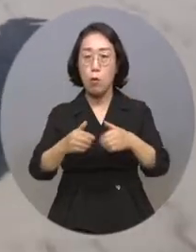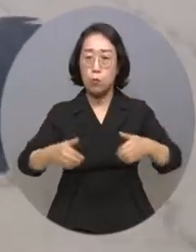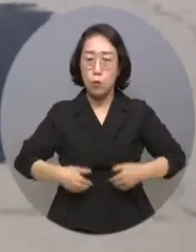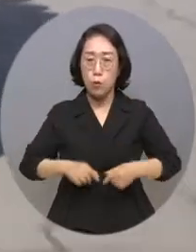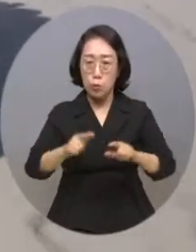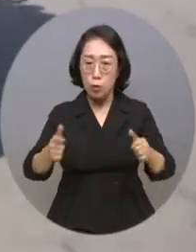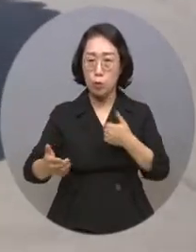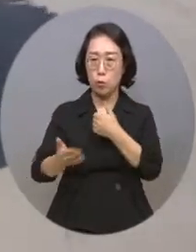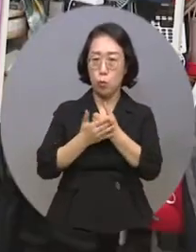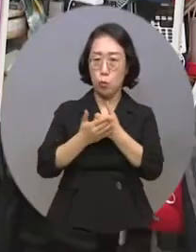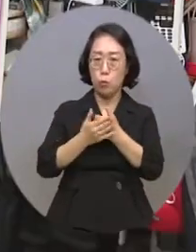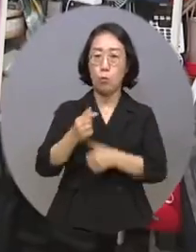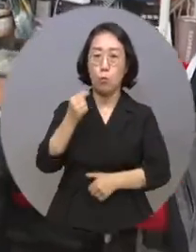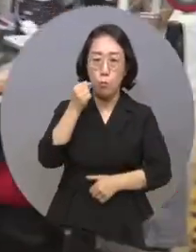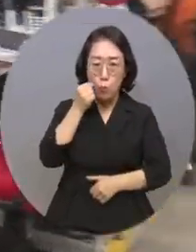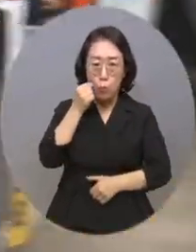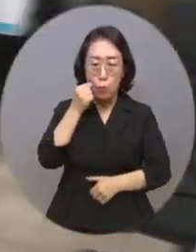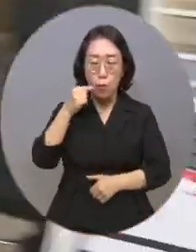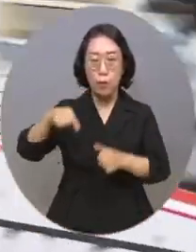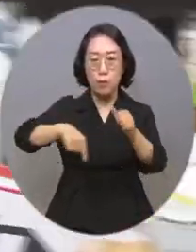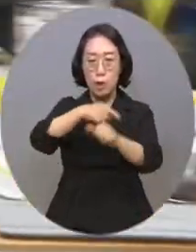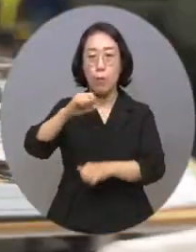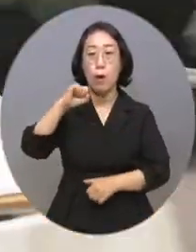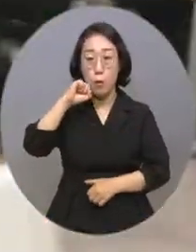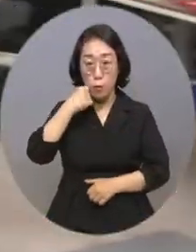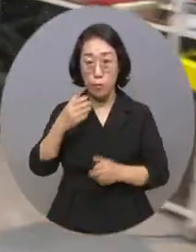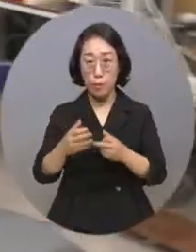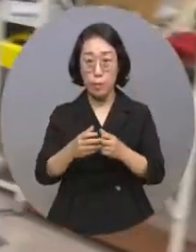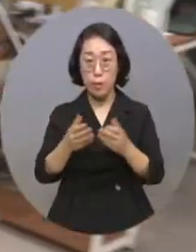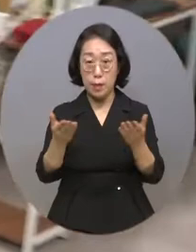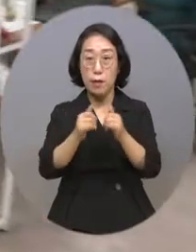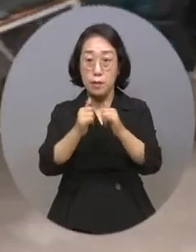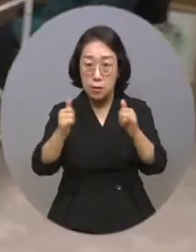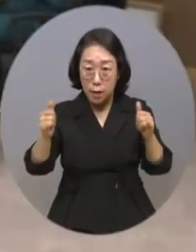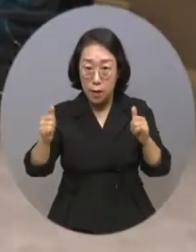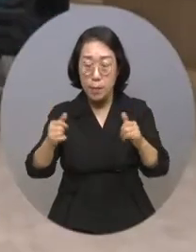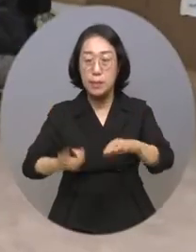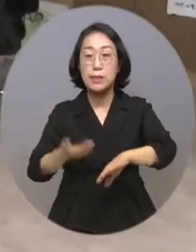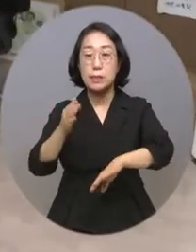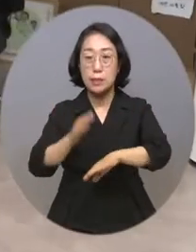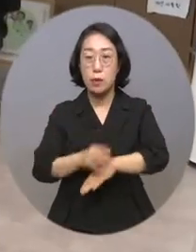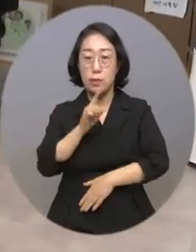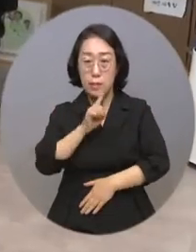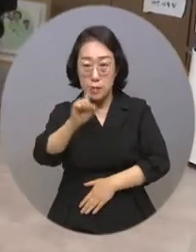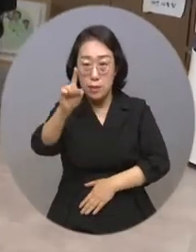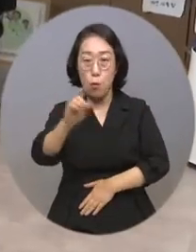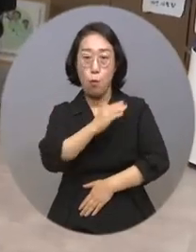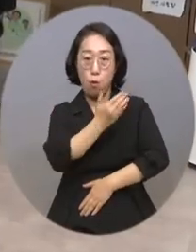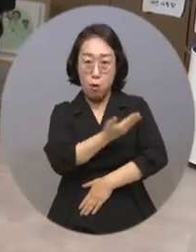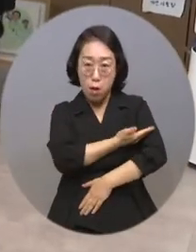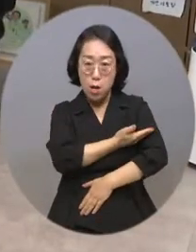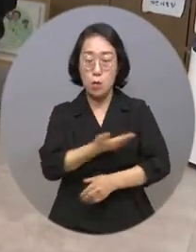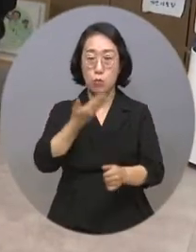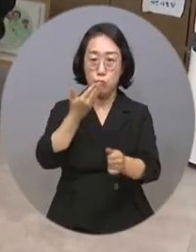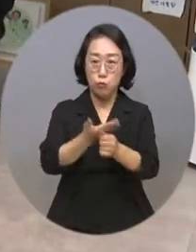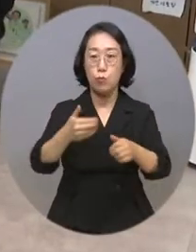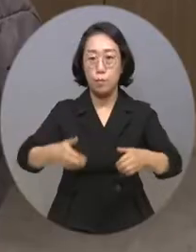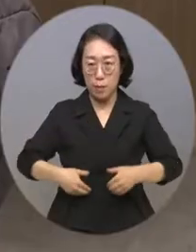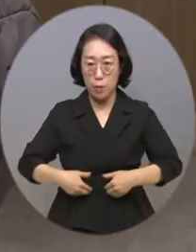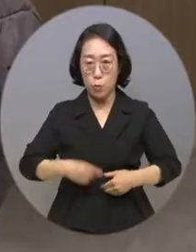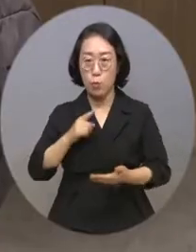장비를 지원받지 못하는 경우가 발생해 장애인 근로자에게도 기기 신청권을 확대해야 한다는 요구가 제기돼